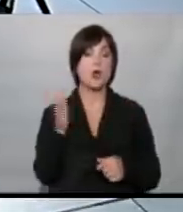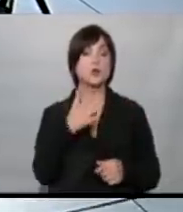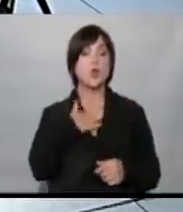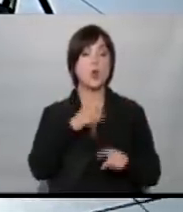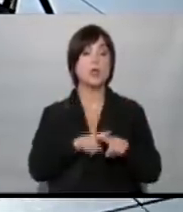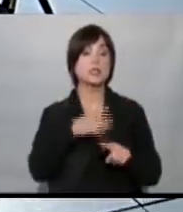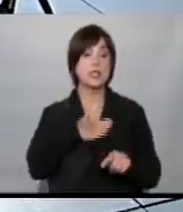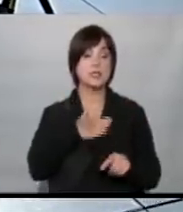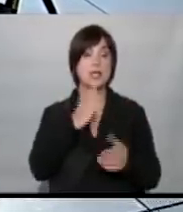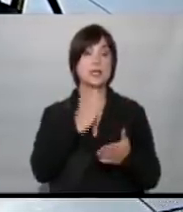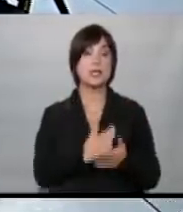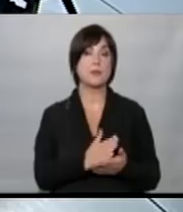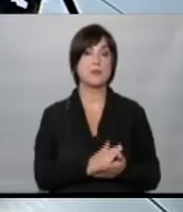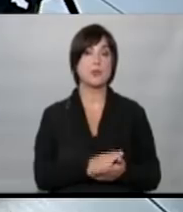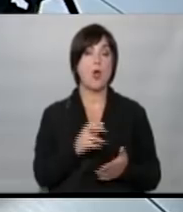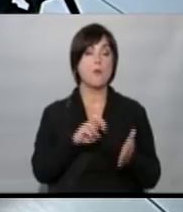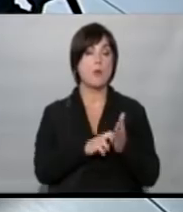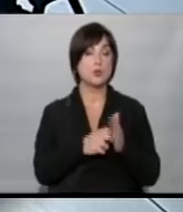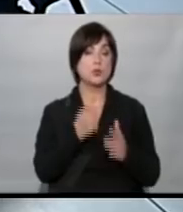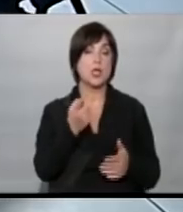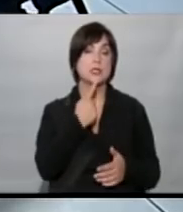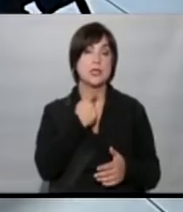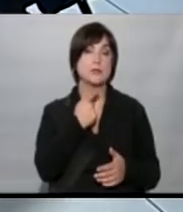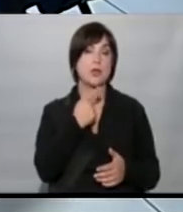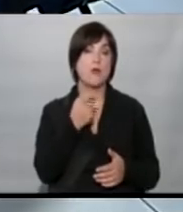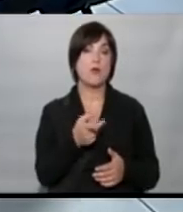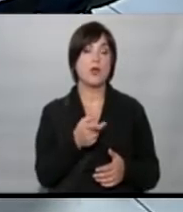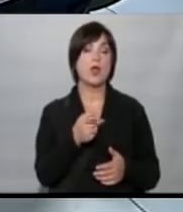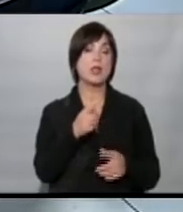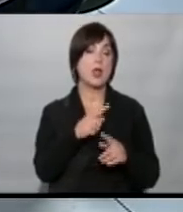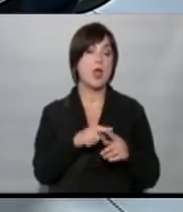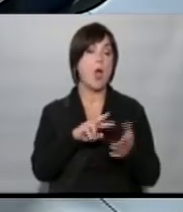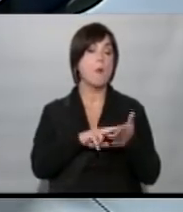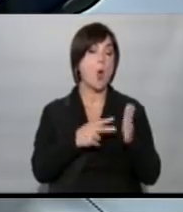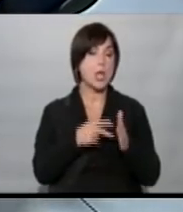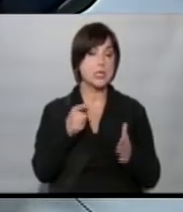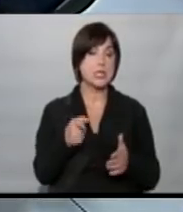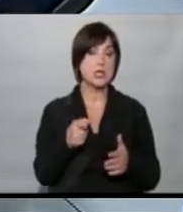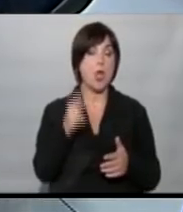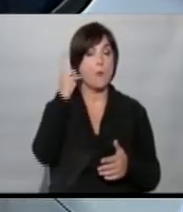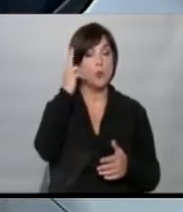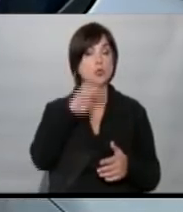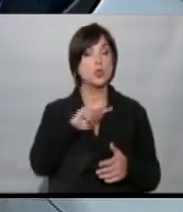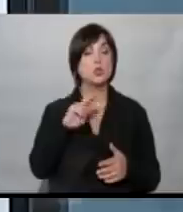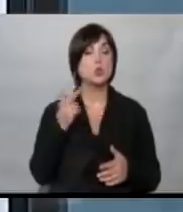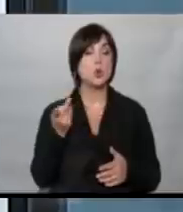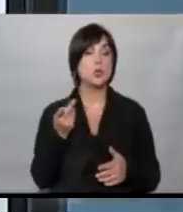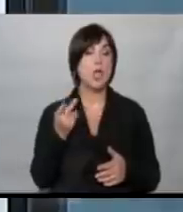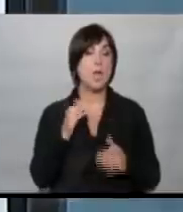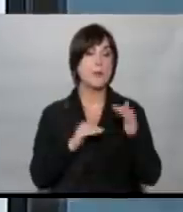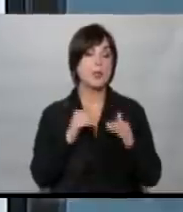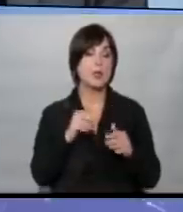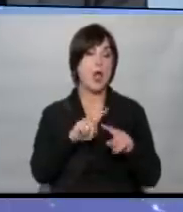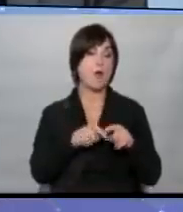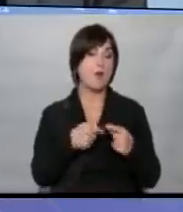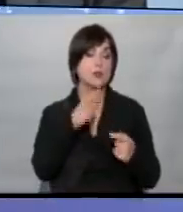грците сакаат да бидат романтично, што е дури и симпатично. Па да, симпатично. Реал политиката познава и некои други методи и јалатки,